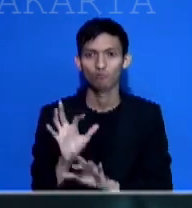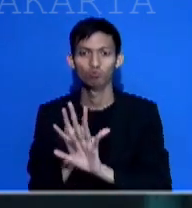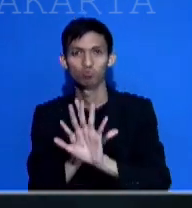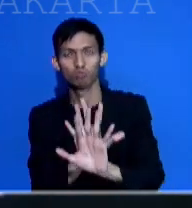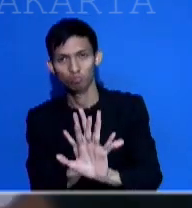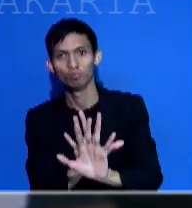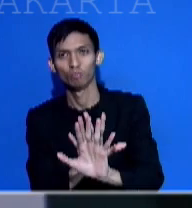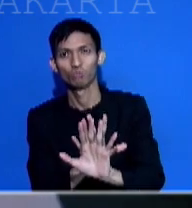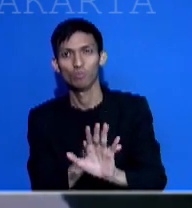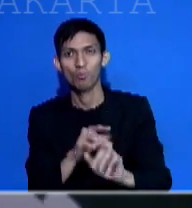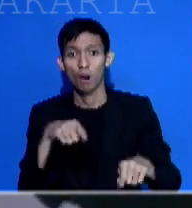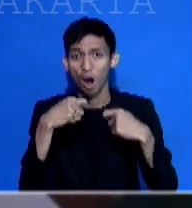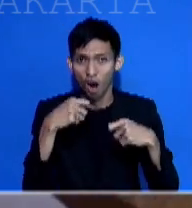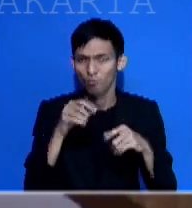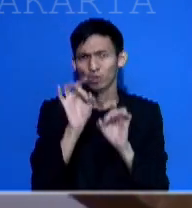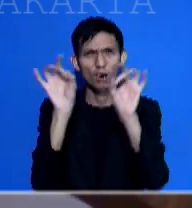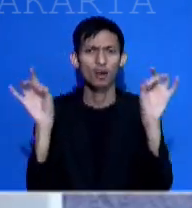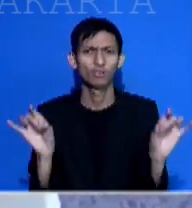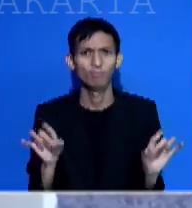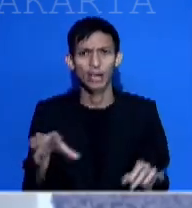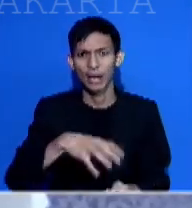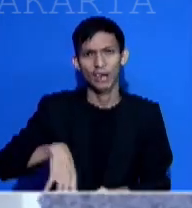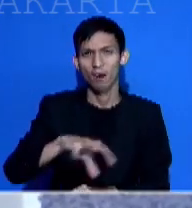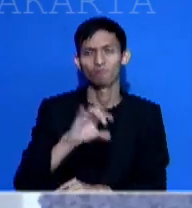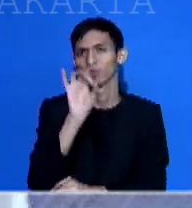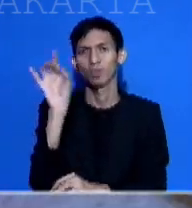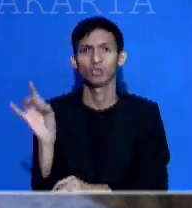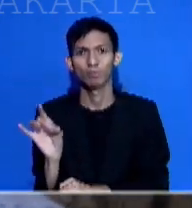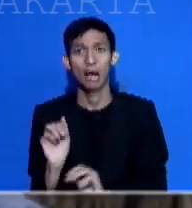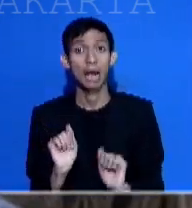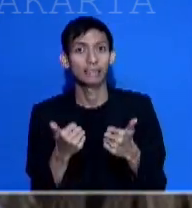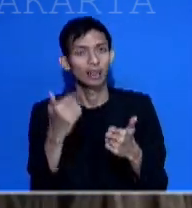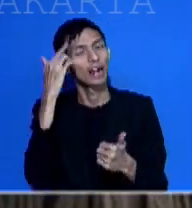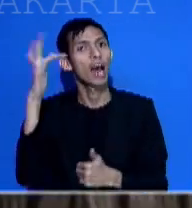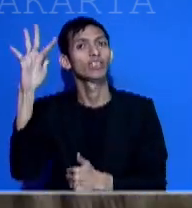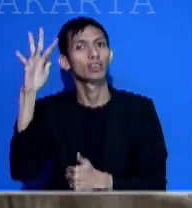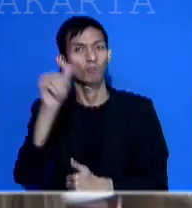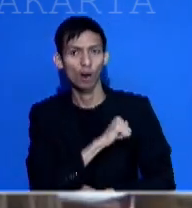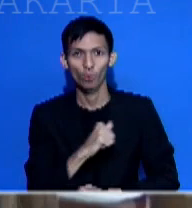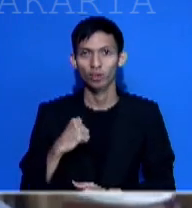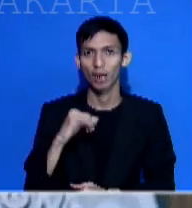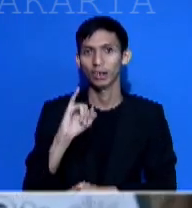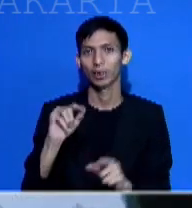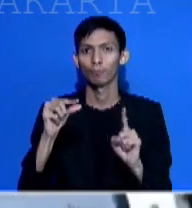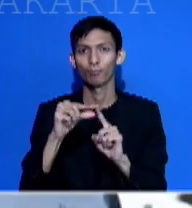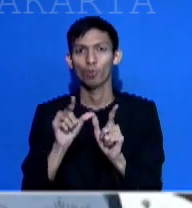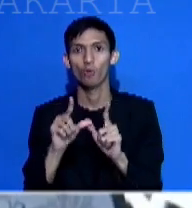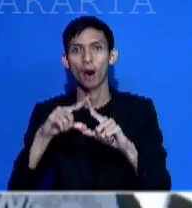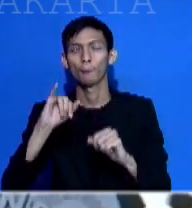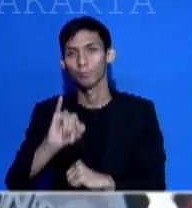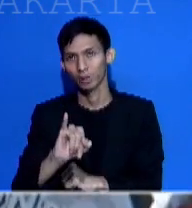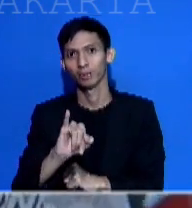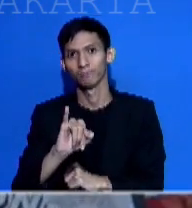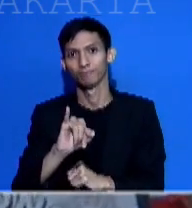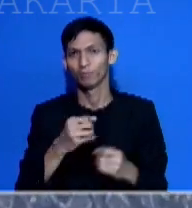Nusantara. Parade kuliner khas berbagai daerah di Indonesia merupakan hasil kreasi anggota IWAPI yang bisa menjadi contoh produk untuk dikembangkan